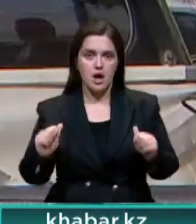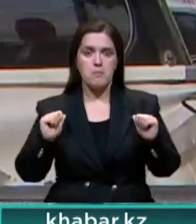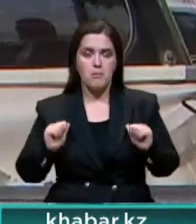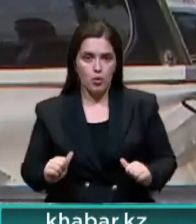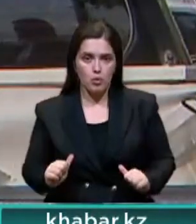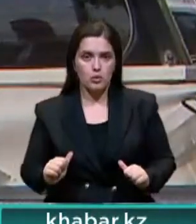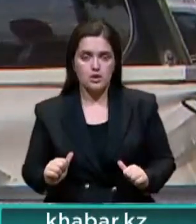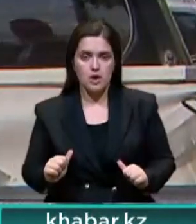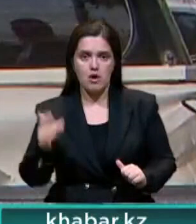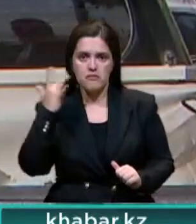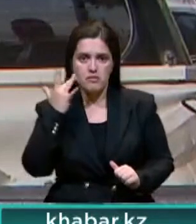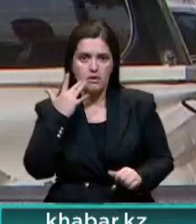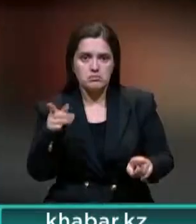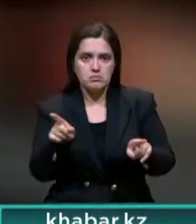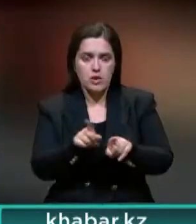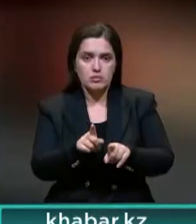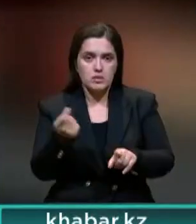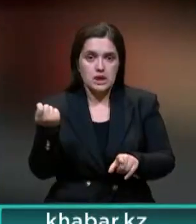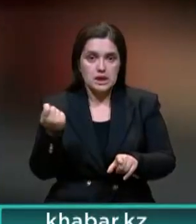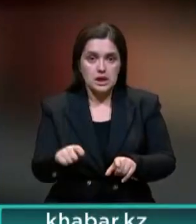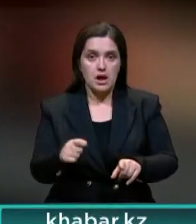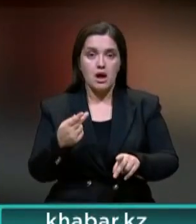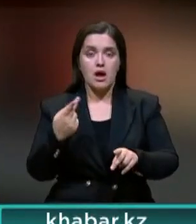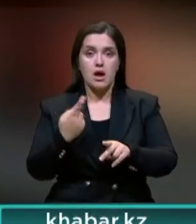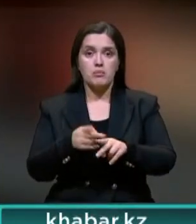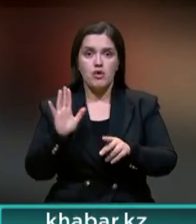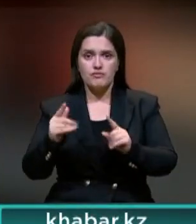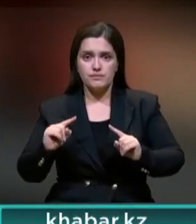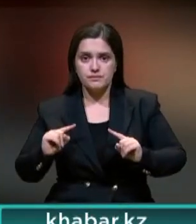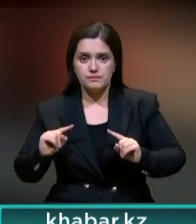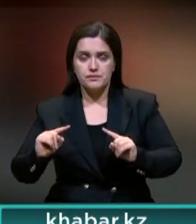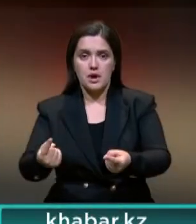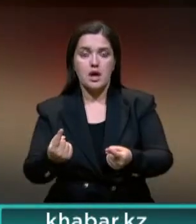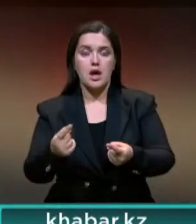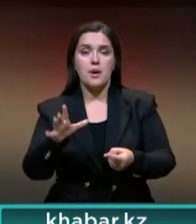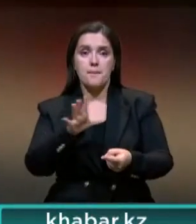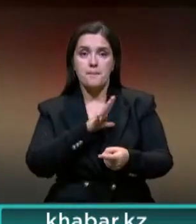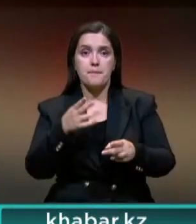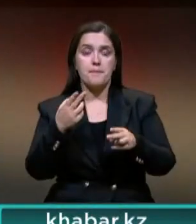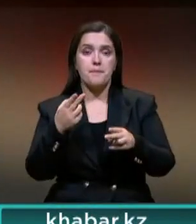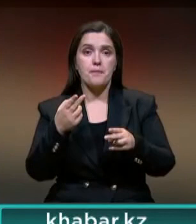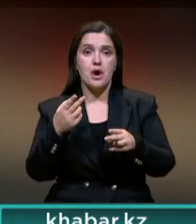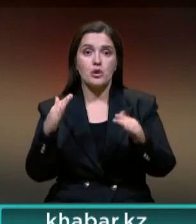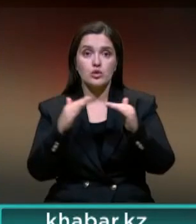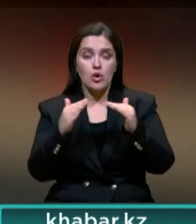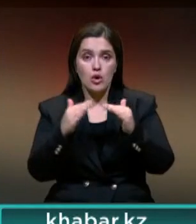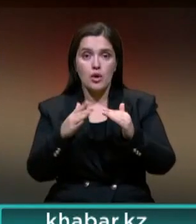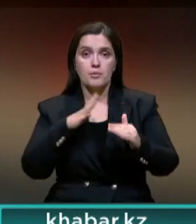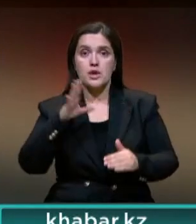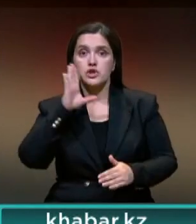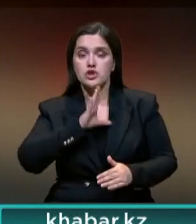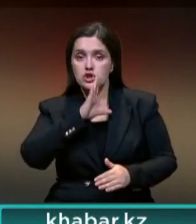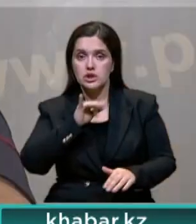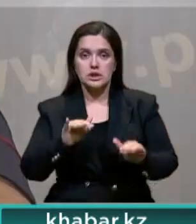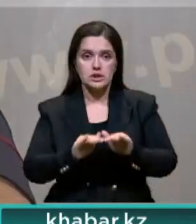ничего подобного не было. Стрелок был обезврежен и задержан без применения оружия. В это время в доме находились женщины